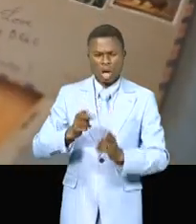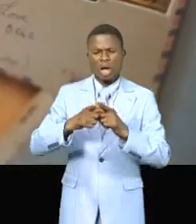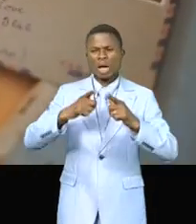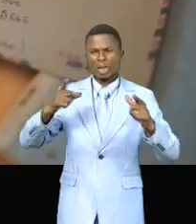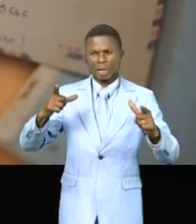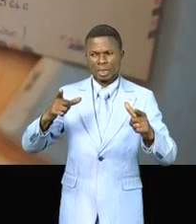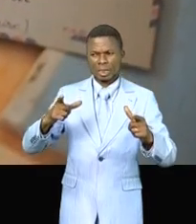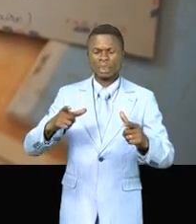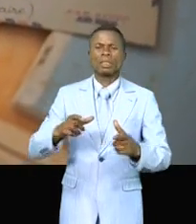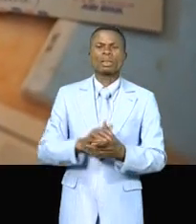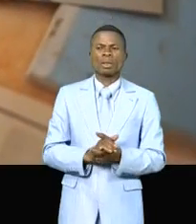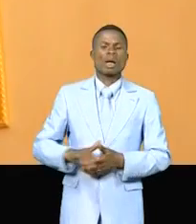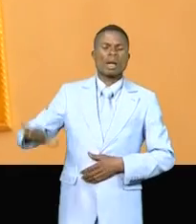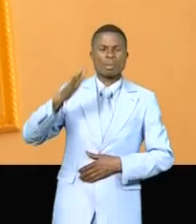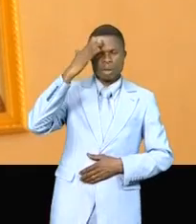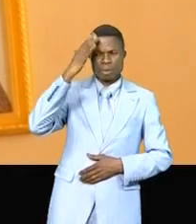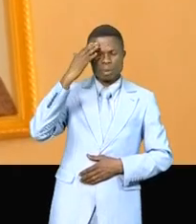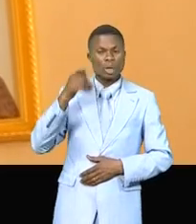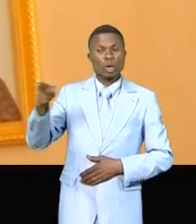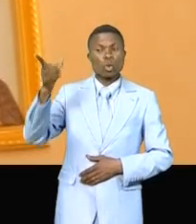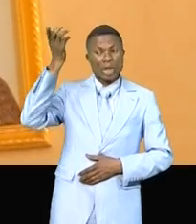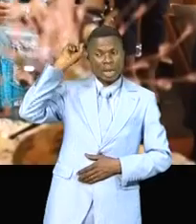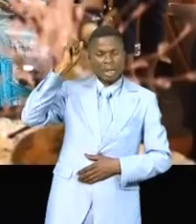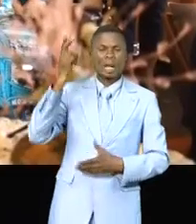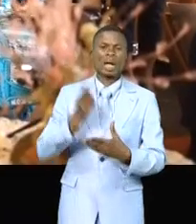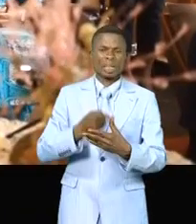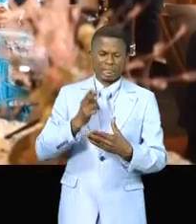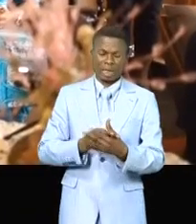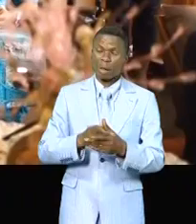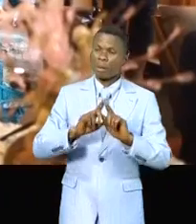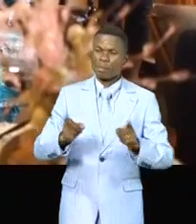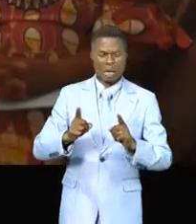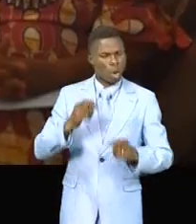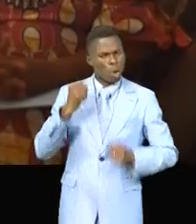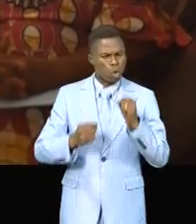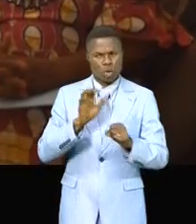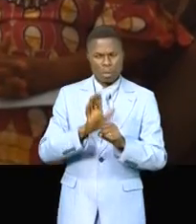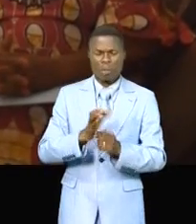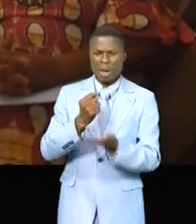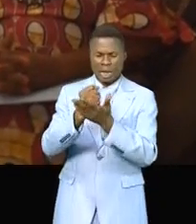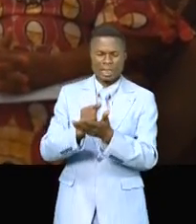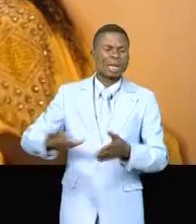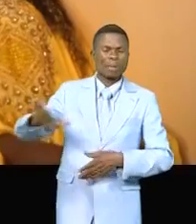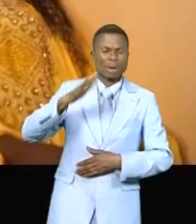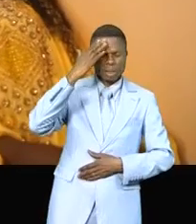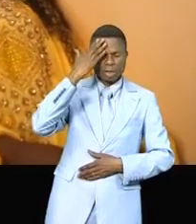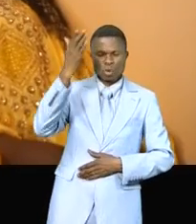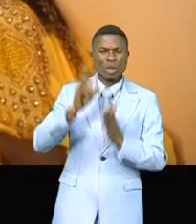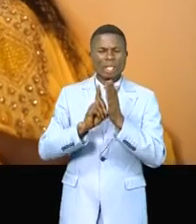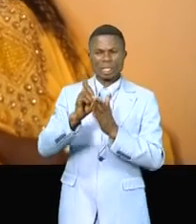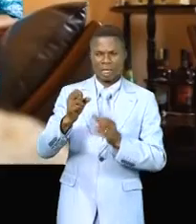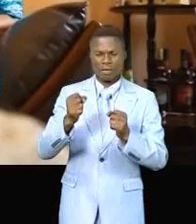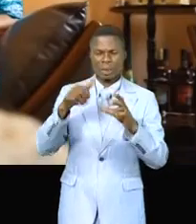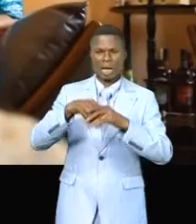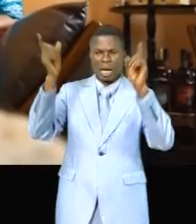assumé son statut. Son handicap n'a jamais été un frein et son courage a fait d'elle une icône de l'émancipation de la femme en